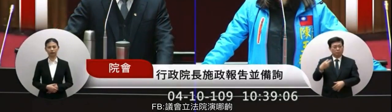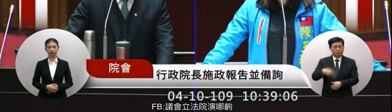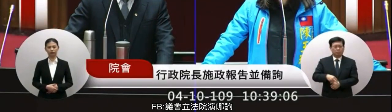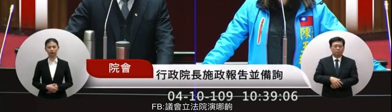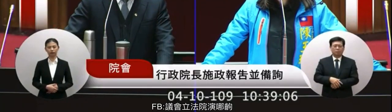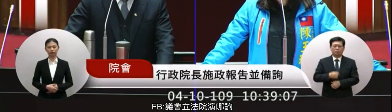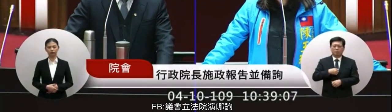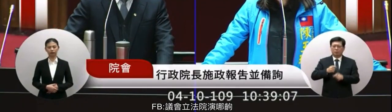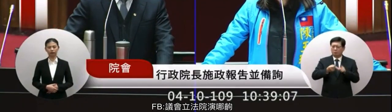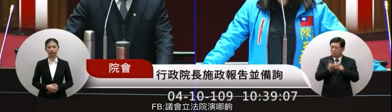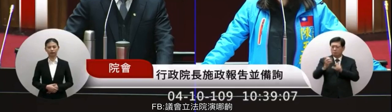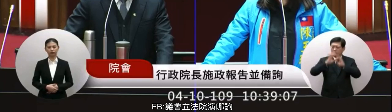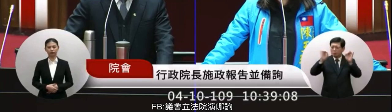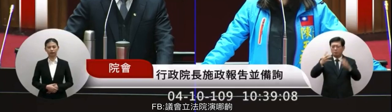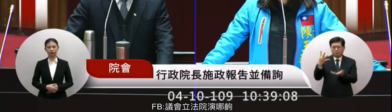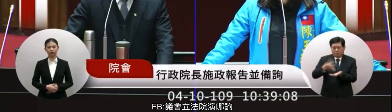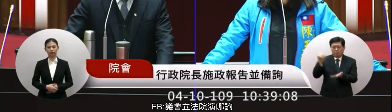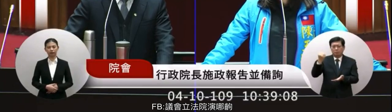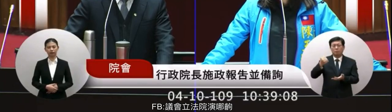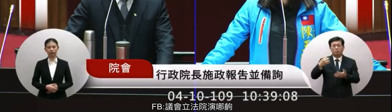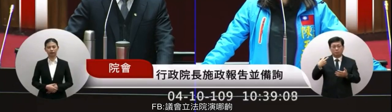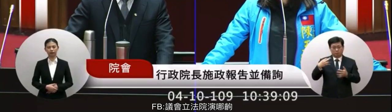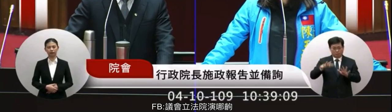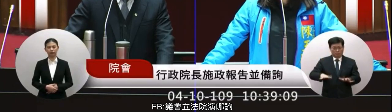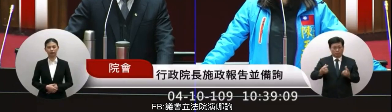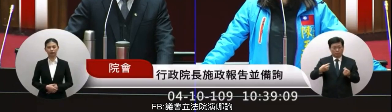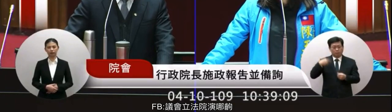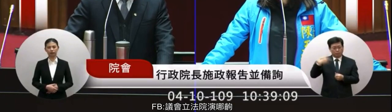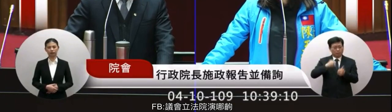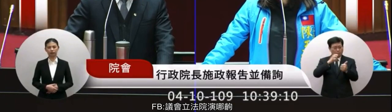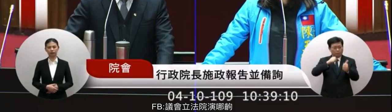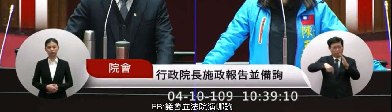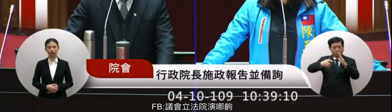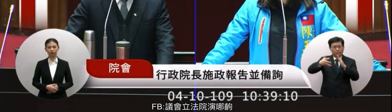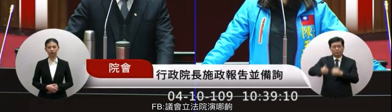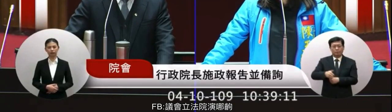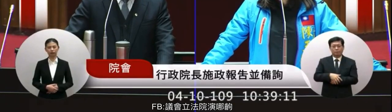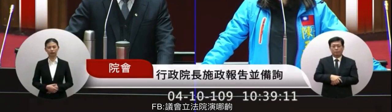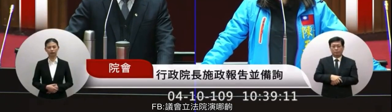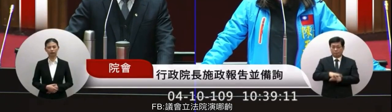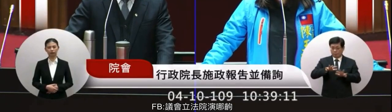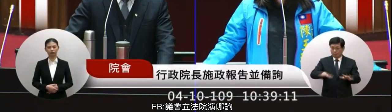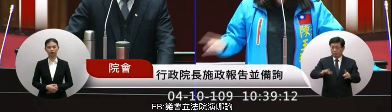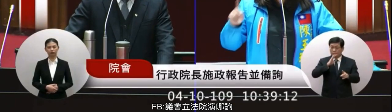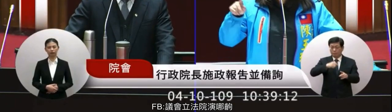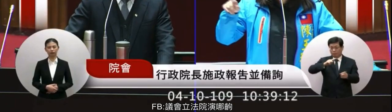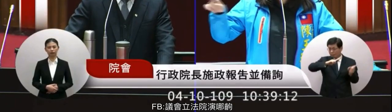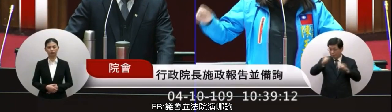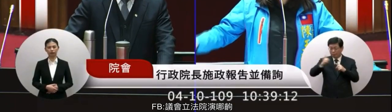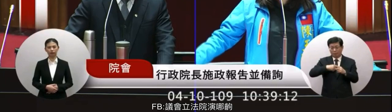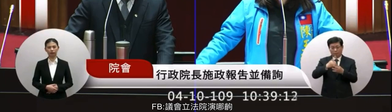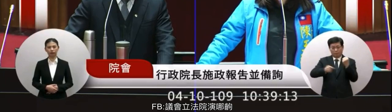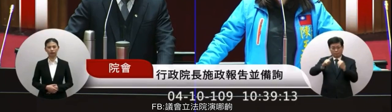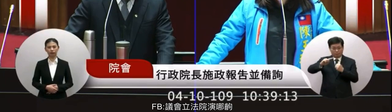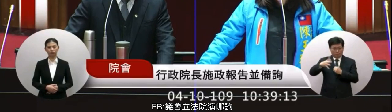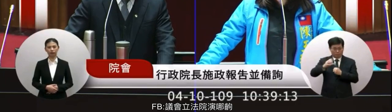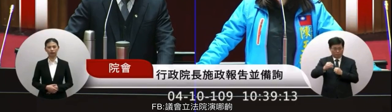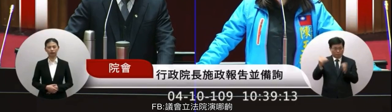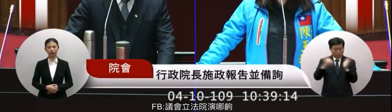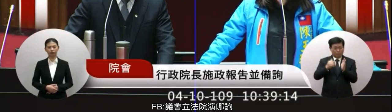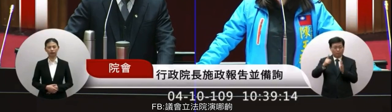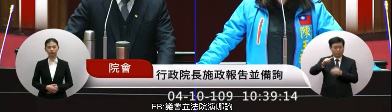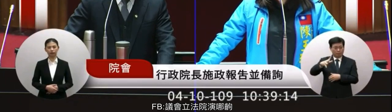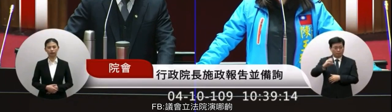里哈，已经公开呼吁多次，也在这里跟院长再呼吁哈，就是有关现在日产能一天1500万片嘛哈，接